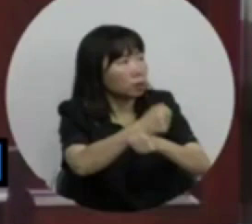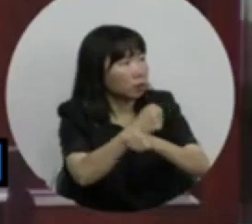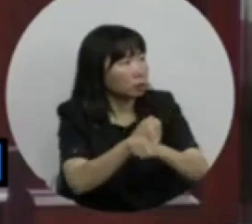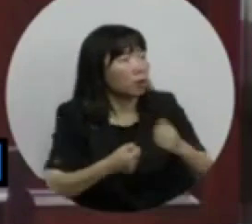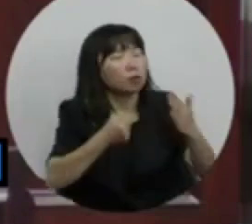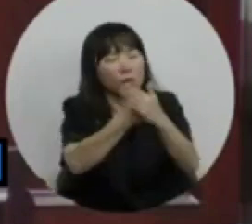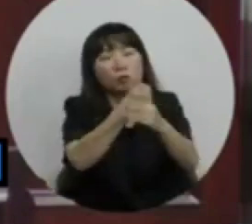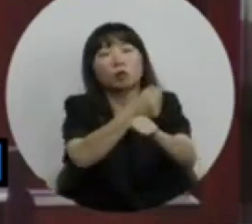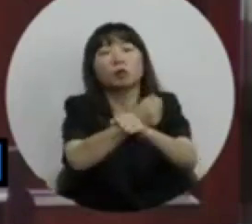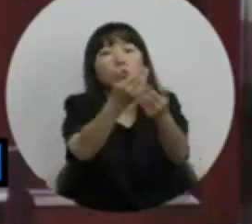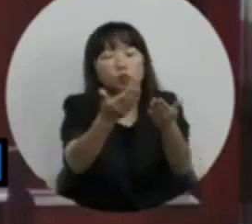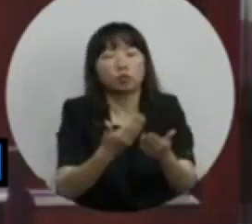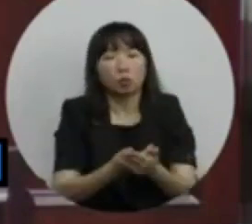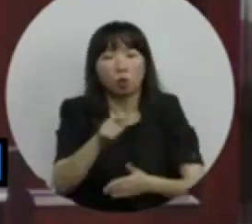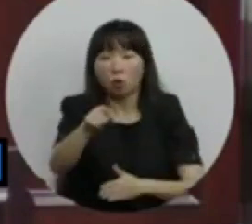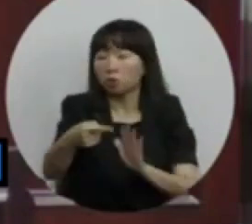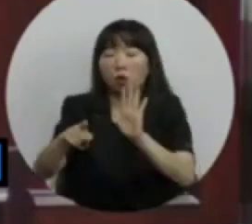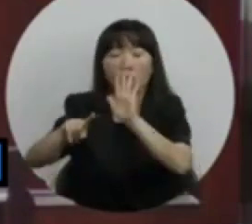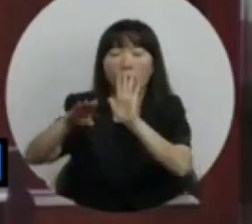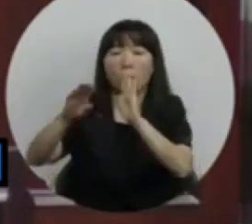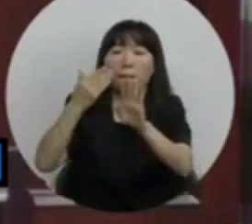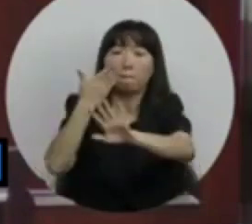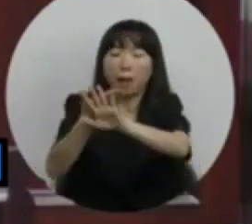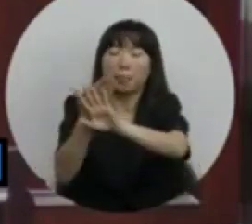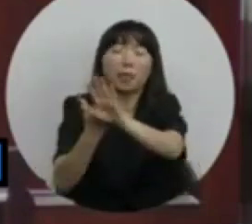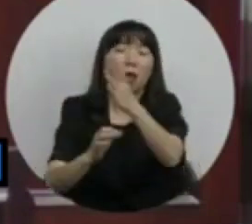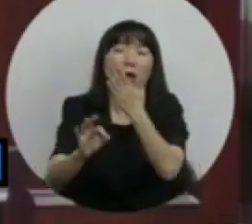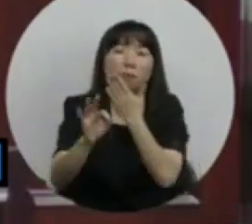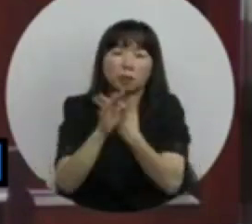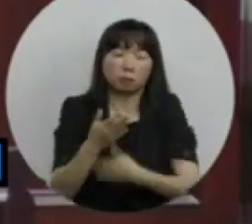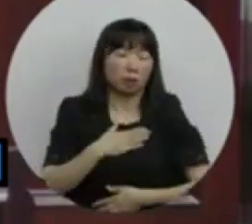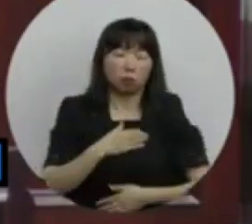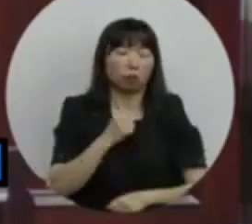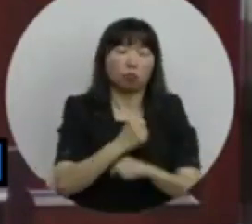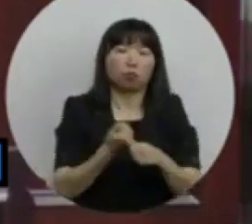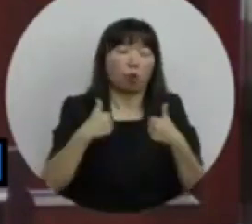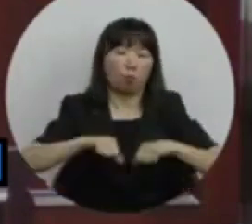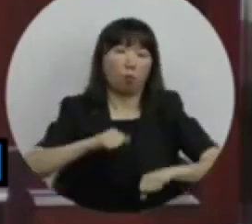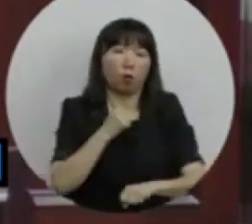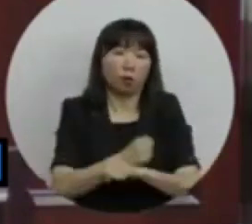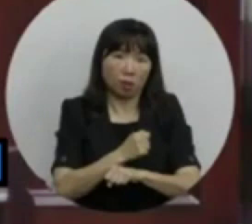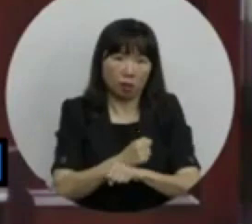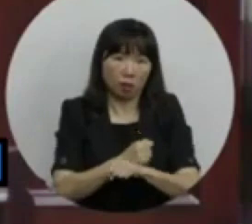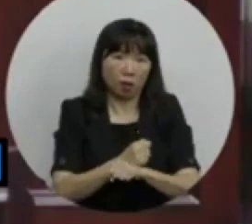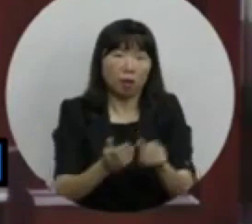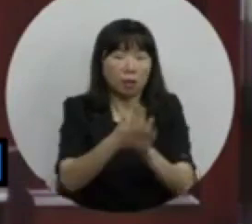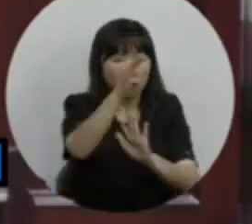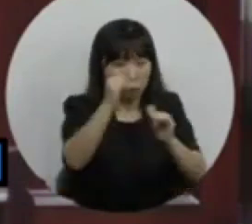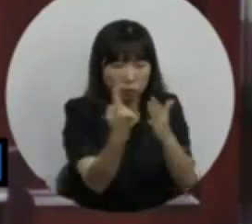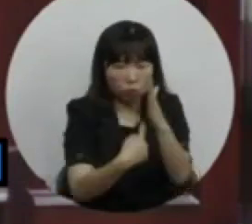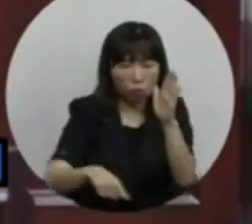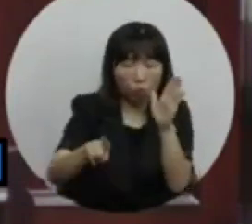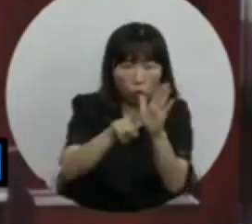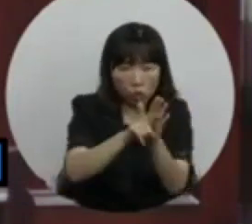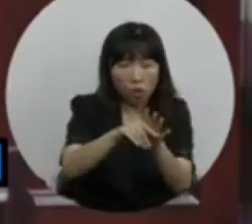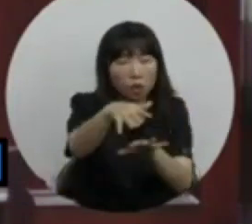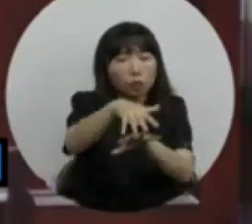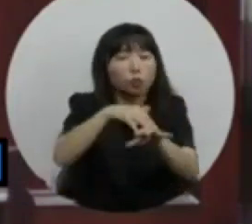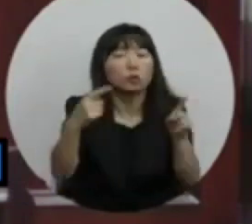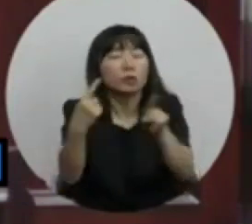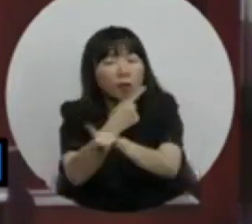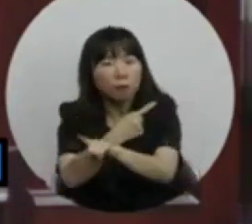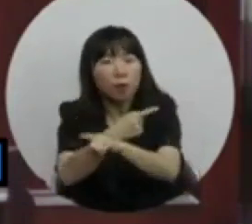하겠습니다. 예? 시민을 위해서 일을 더 열심히 하려고 하는 조직 개편안을 여주시